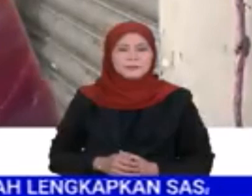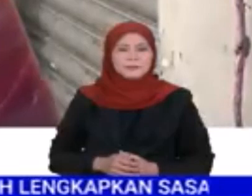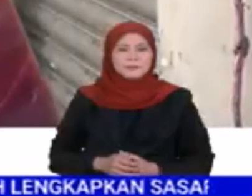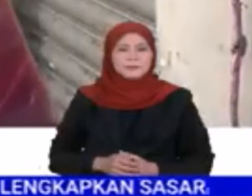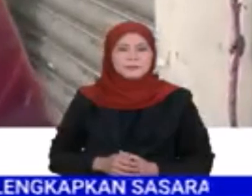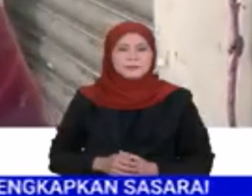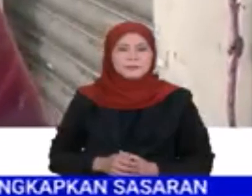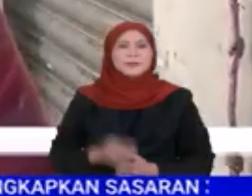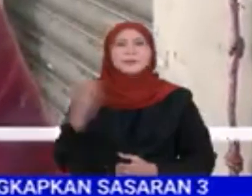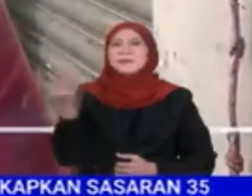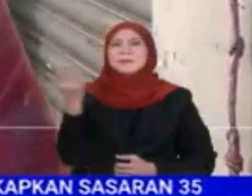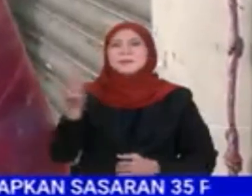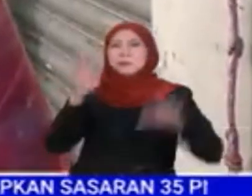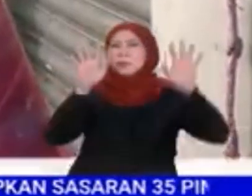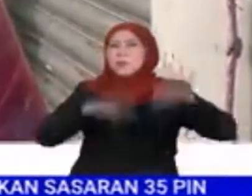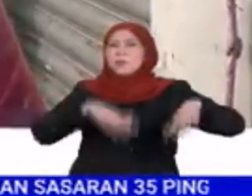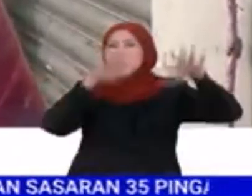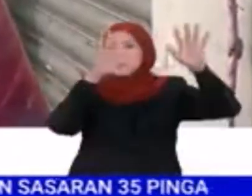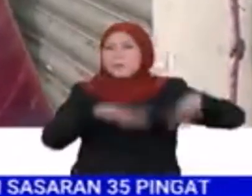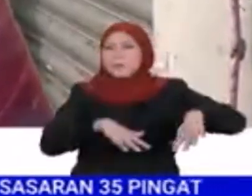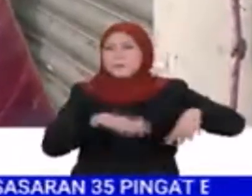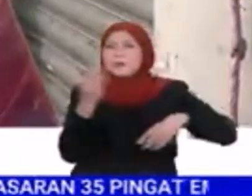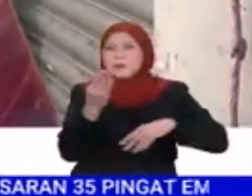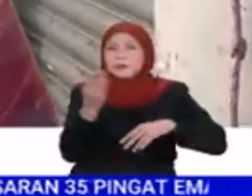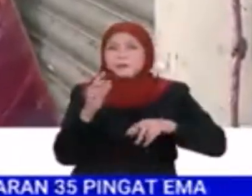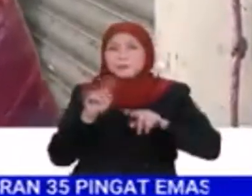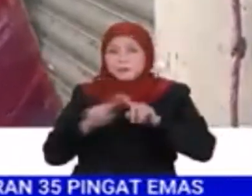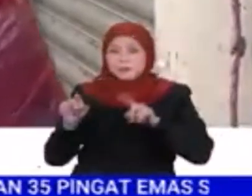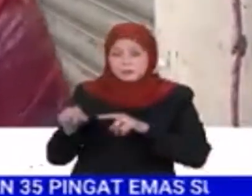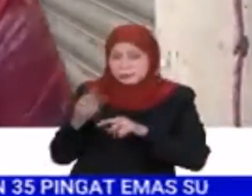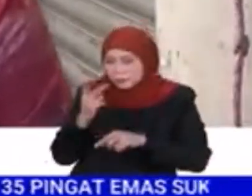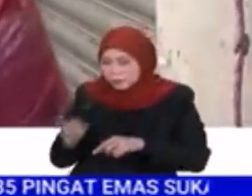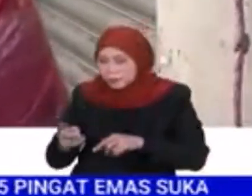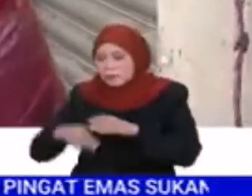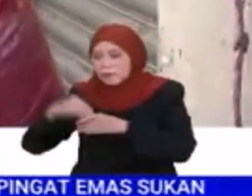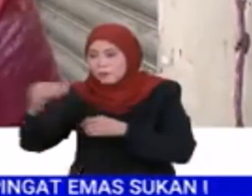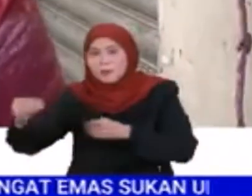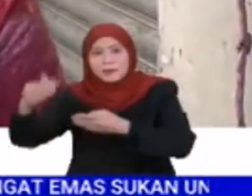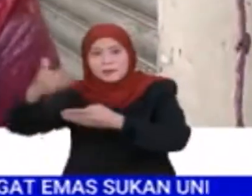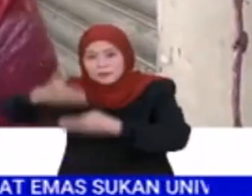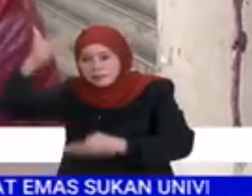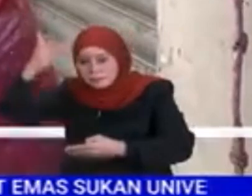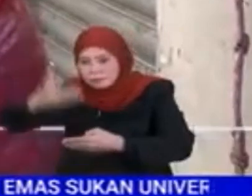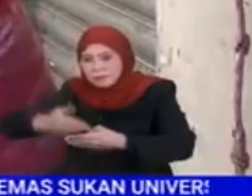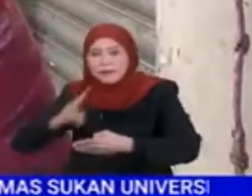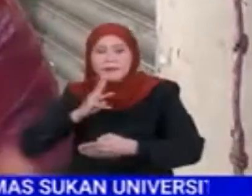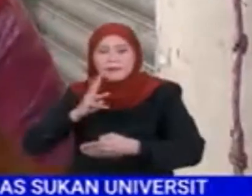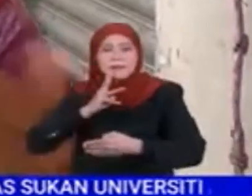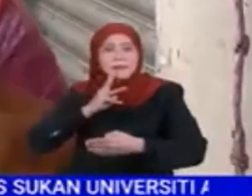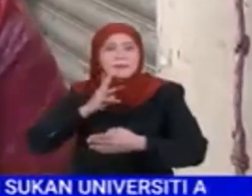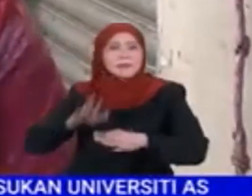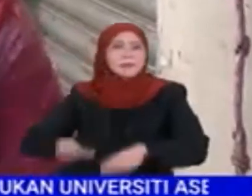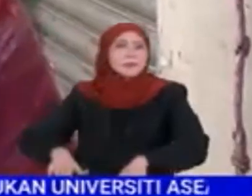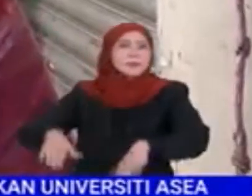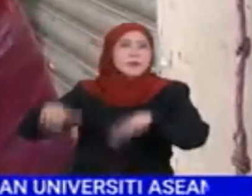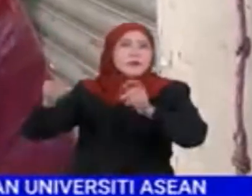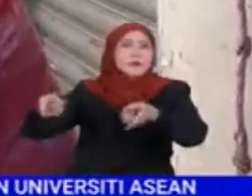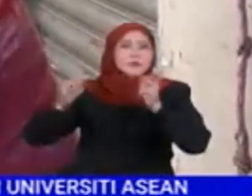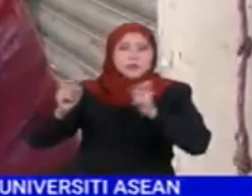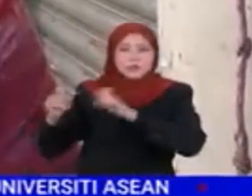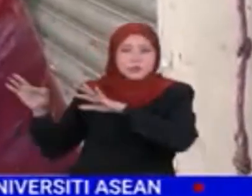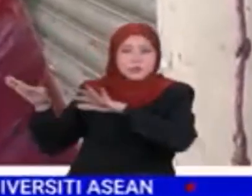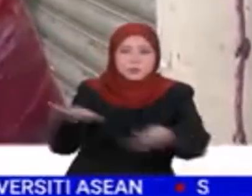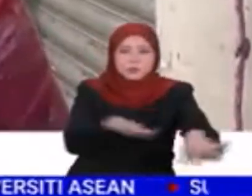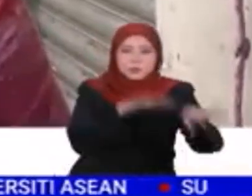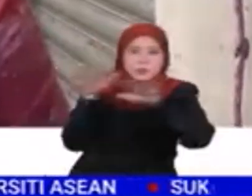Dan memang selalu hujan lebat saja kan. Sekali hujan lebat, sekali tengok dekat luar tingkap, air dah mula lajulah sikit.